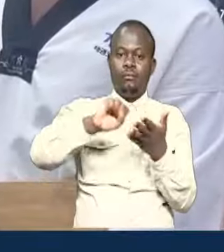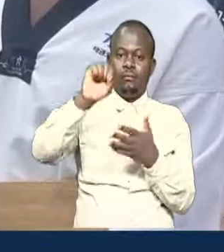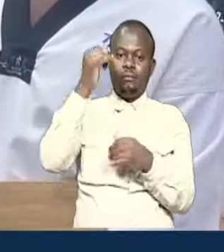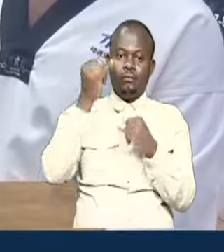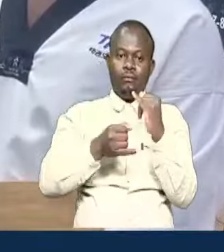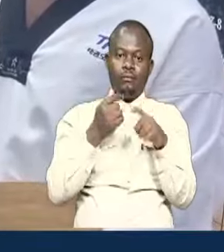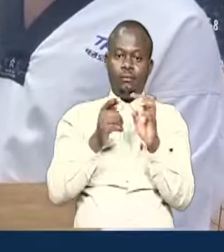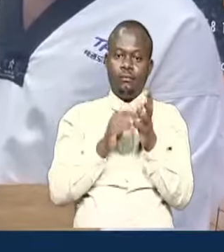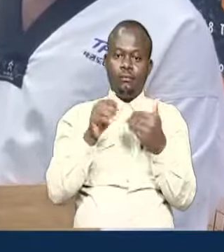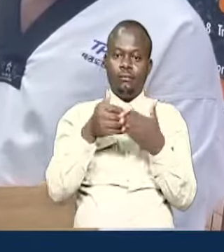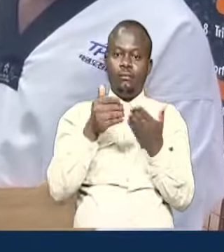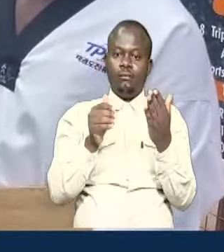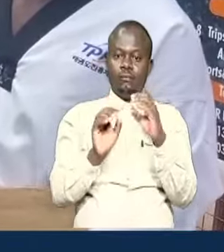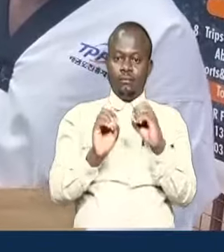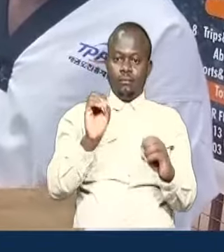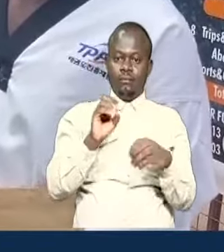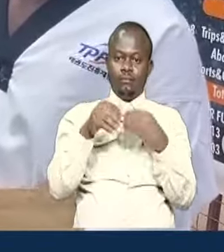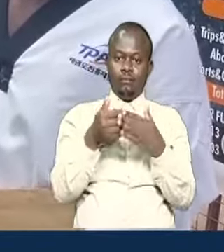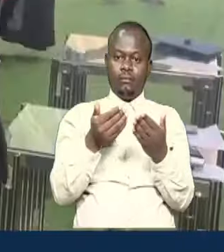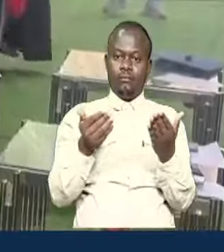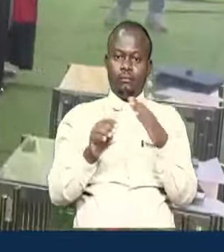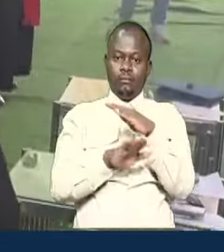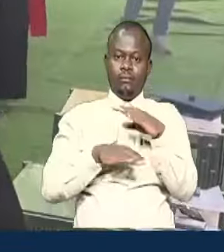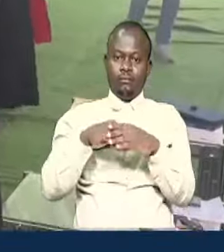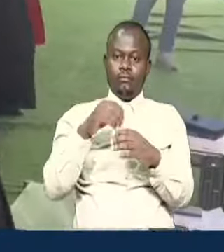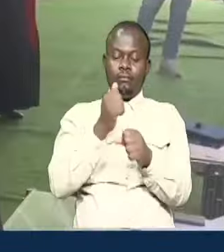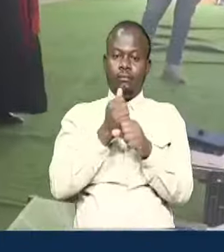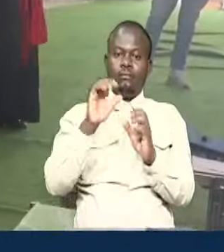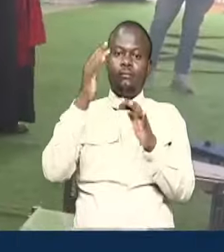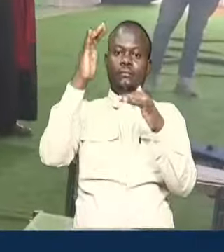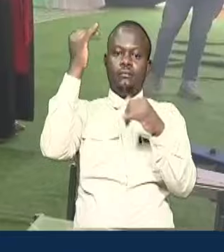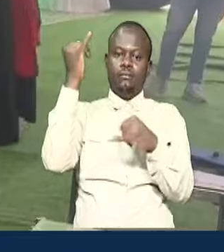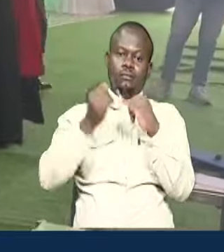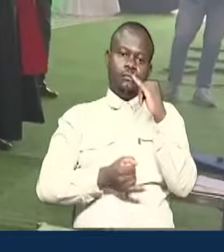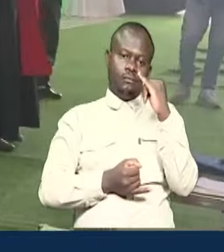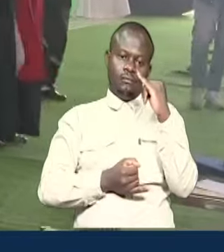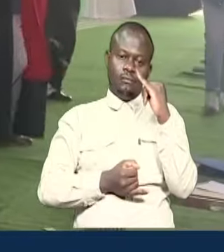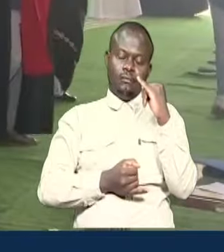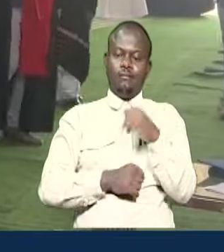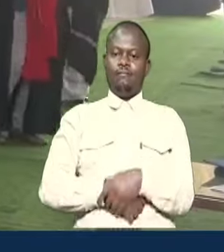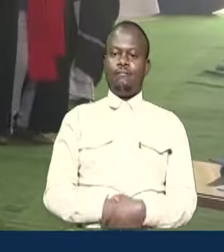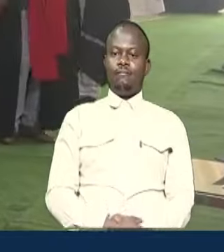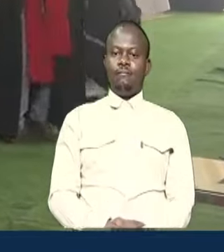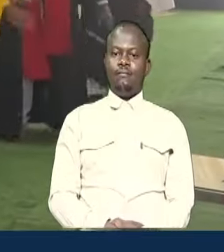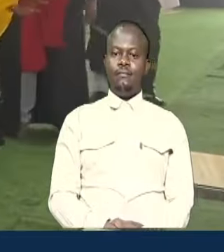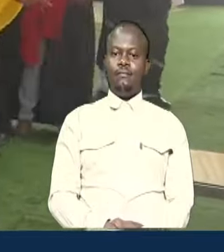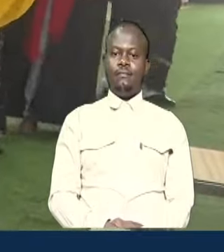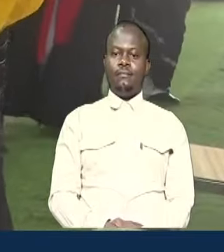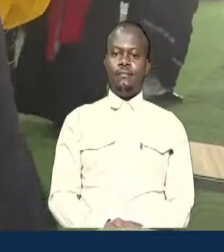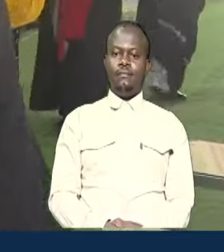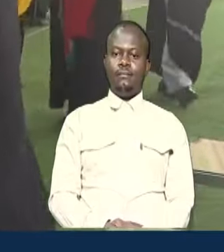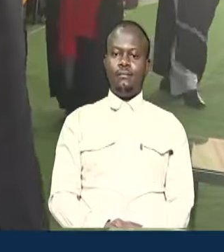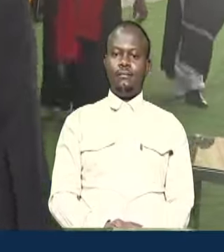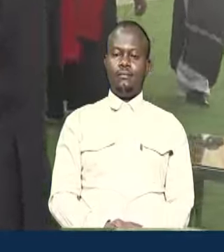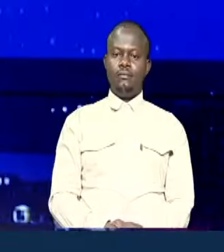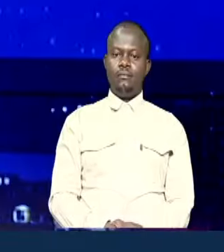amasomo, n'abo mu incuke ndetse n'abanza nabo bakoze ibirori byo gusoza amasomo. Jean Paul Turatsinze mu mujyi wa Kigali.